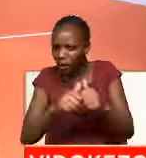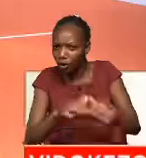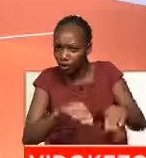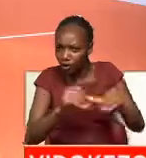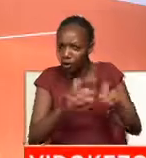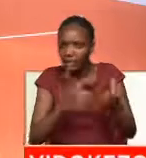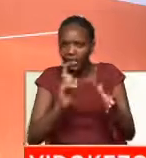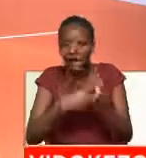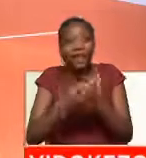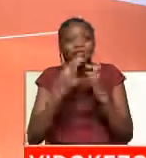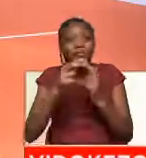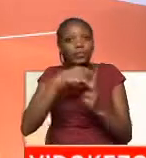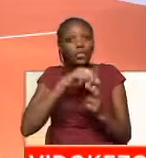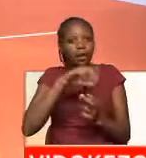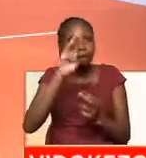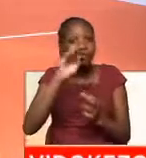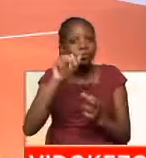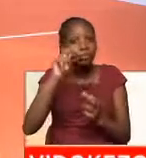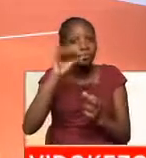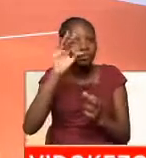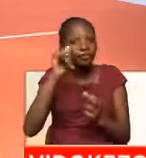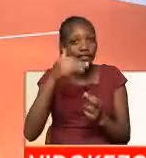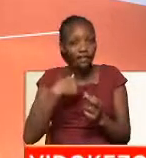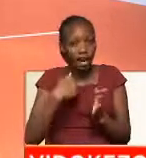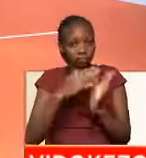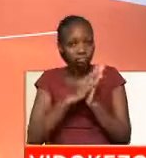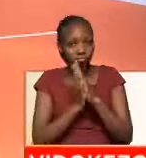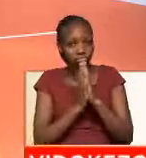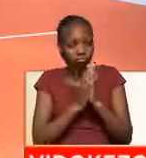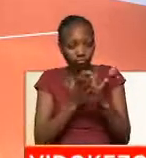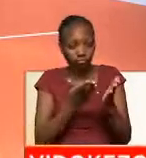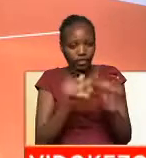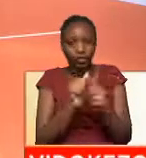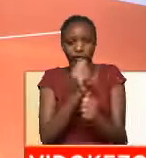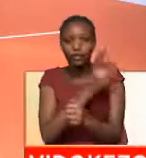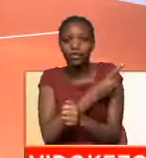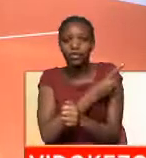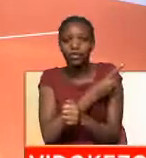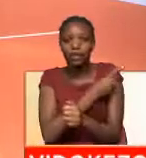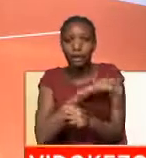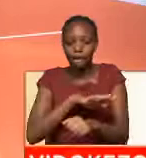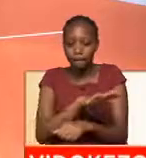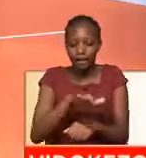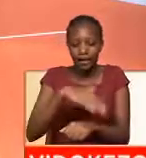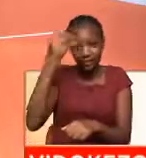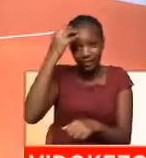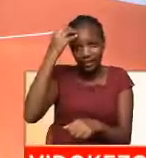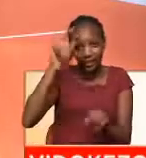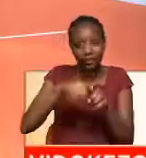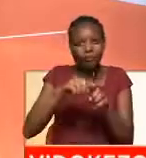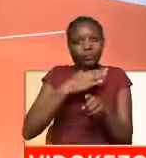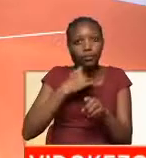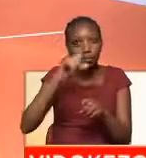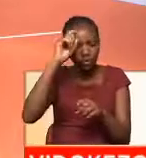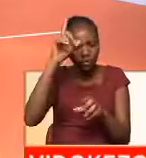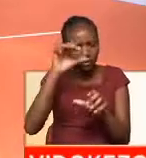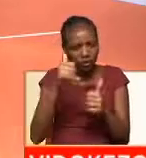Mwanahabari wetu Boniface Baraza ameshiriki mahojiano na daktari wa hospitali ya Ani mjini Kitale kubaini uhalisia wa